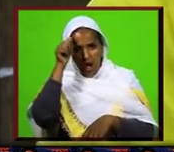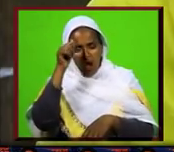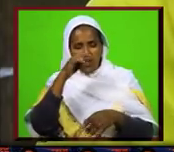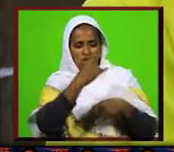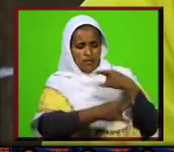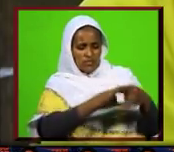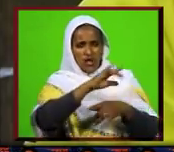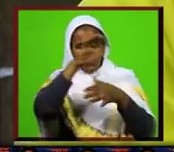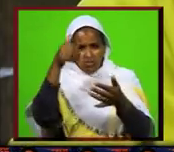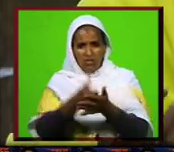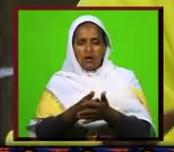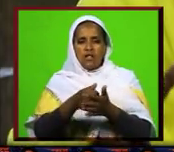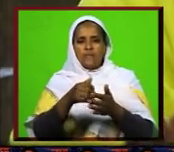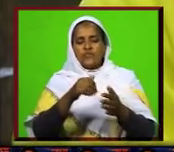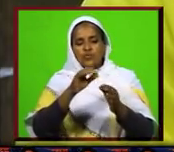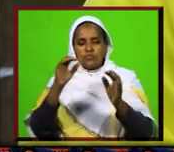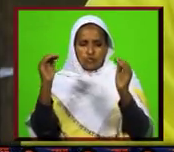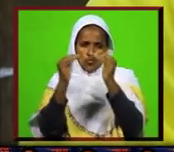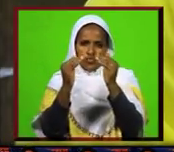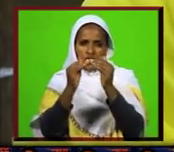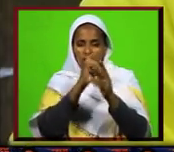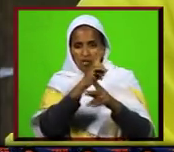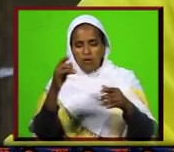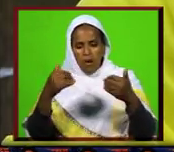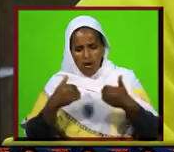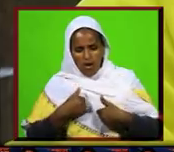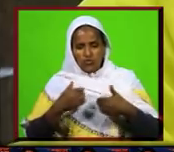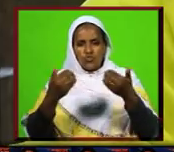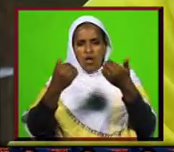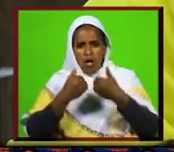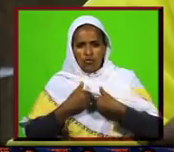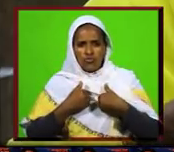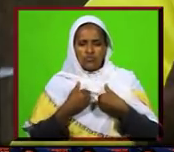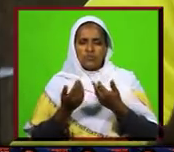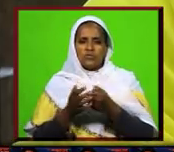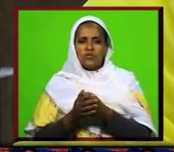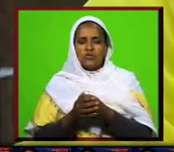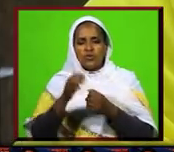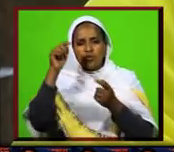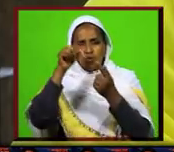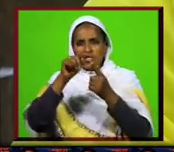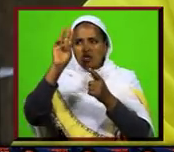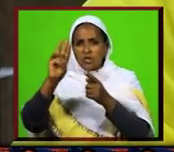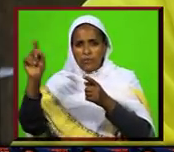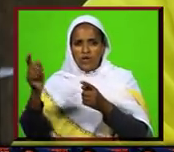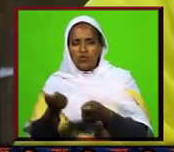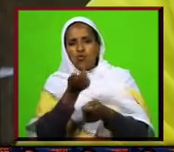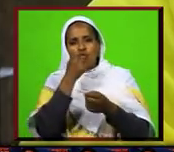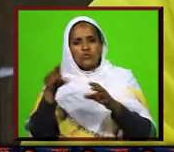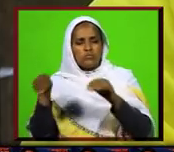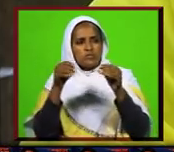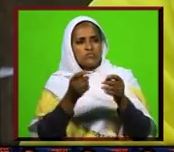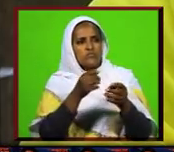ዘር አጠቃላይ አንድ የአዳም ዘር ነን እና ሁላችንም ባላችሁ ያለውን ወደ ሰሜኑ አካባቢ በእንተ ስማ